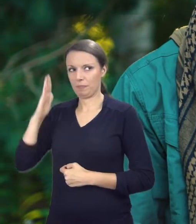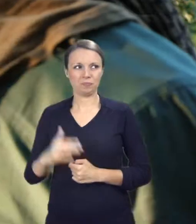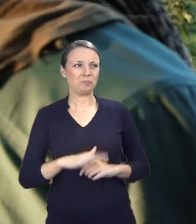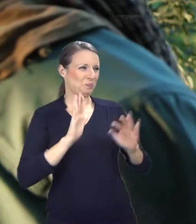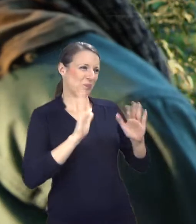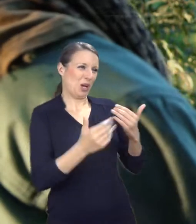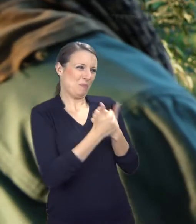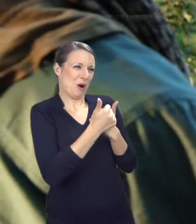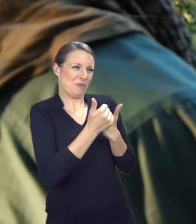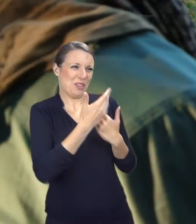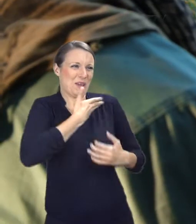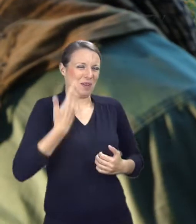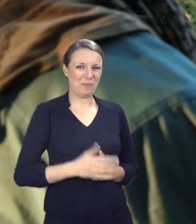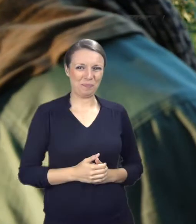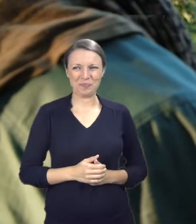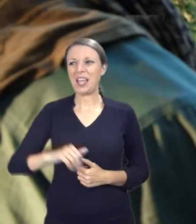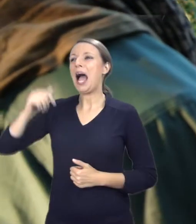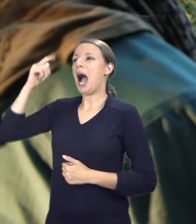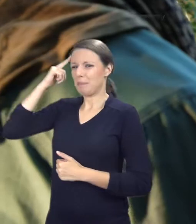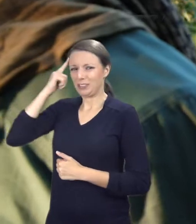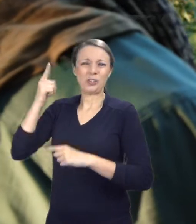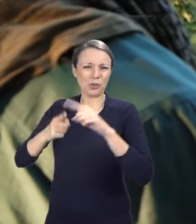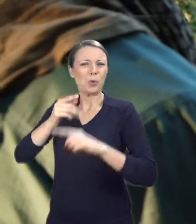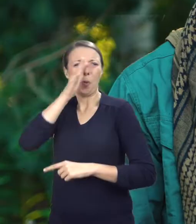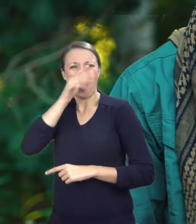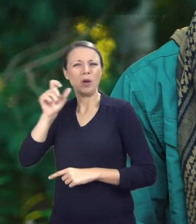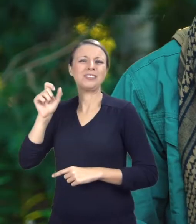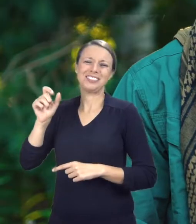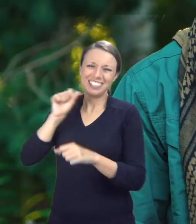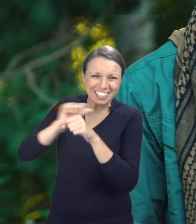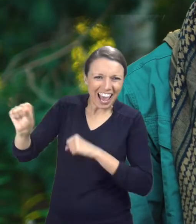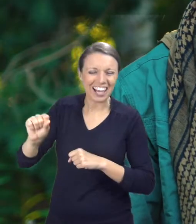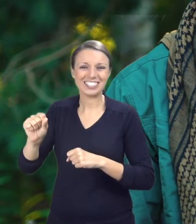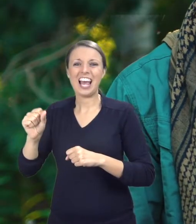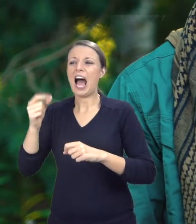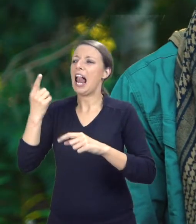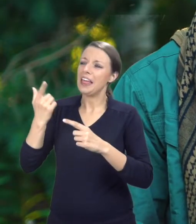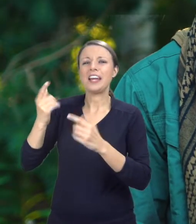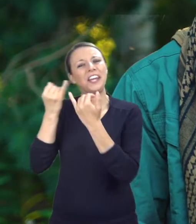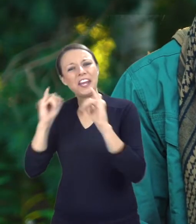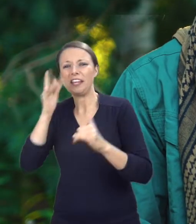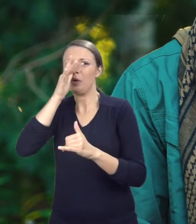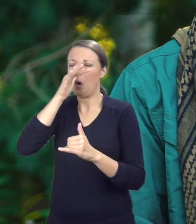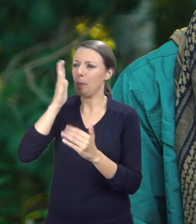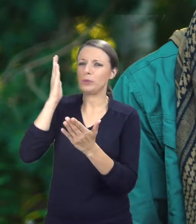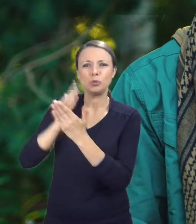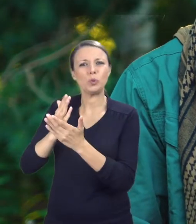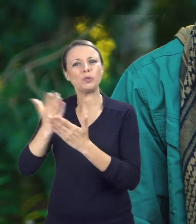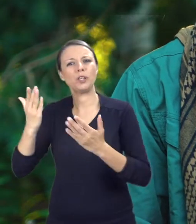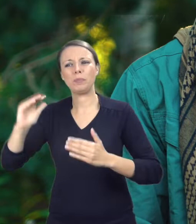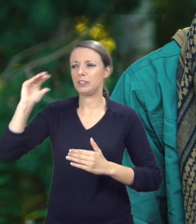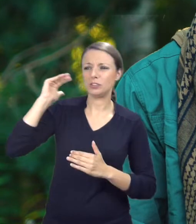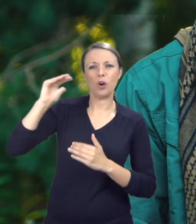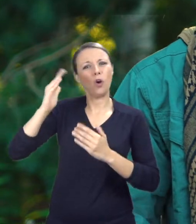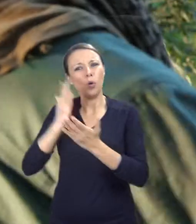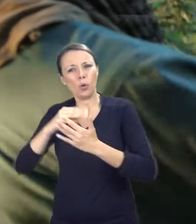myślę, że jest się trochę łobuzem, ale takim dojrzałym łobuzem, jak się wychowuje w takim środowisku, w jakim ty się wychowywałeś.